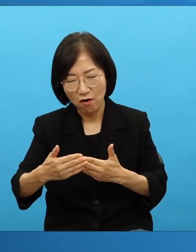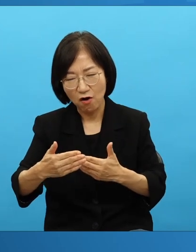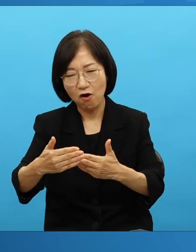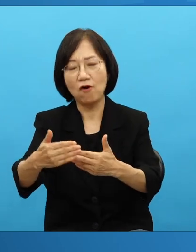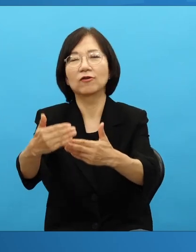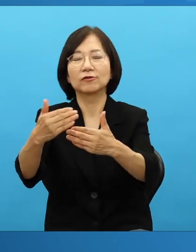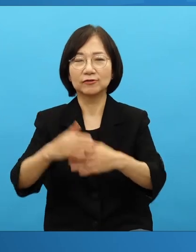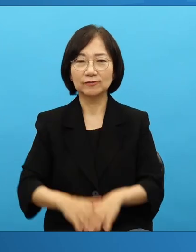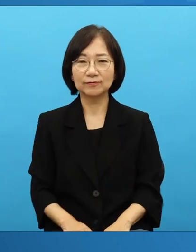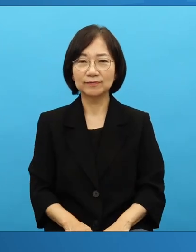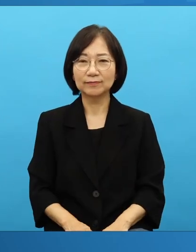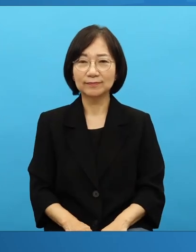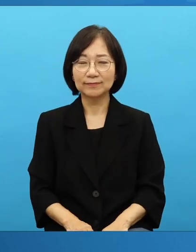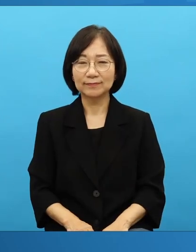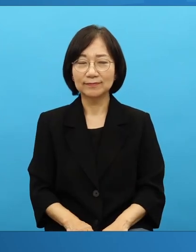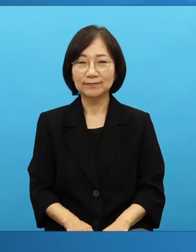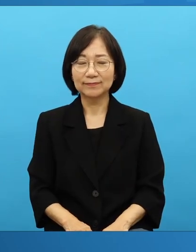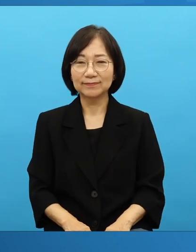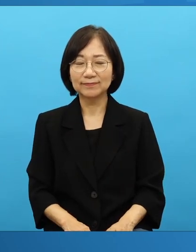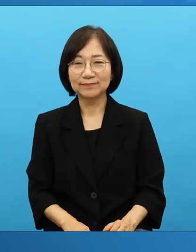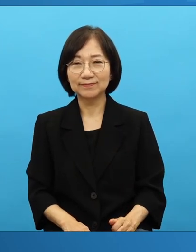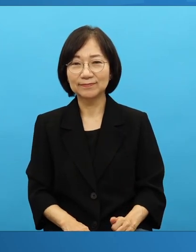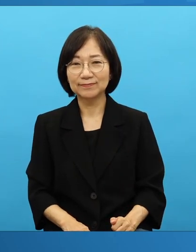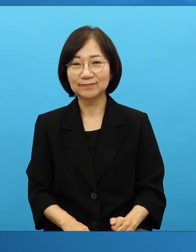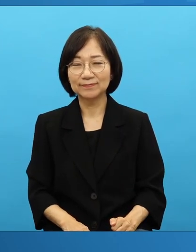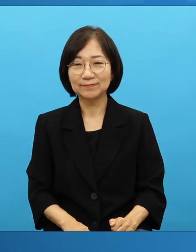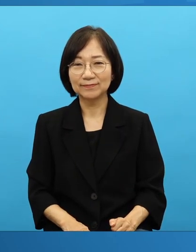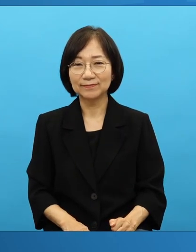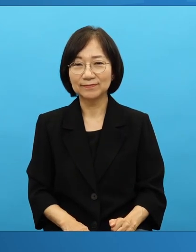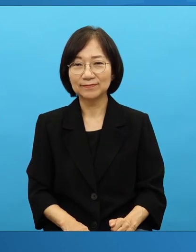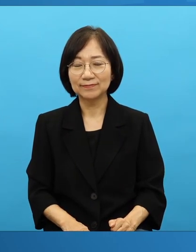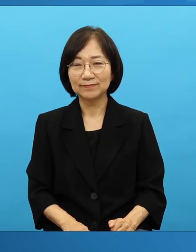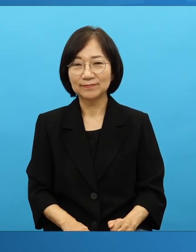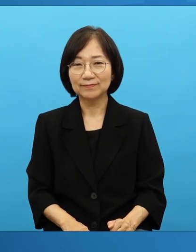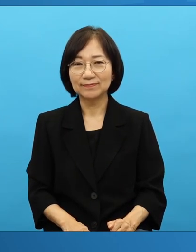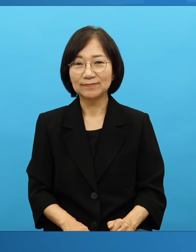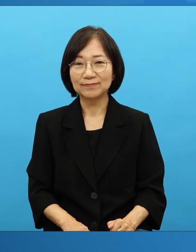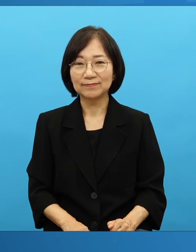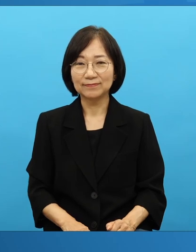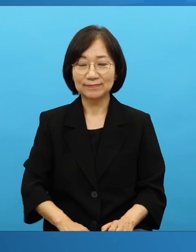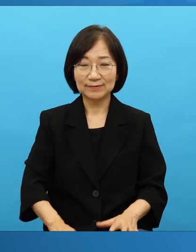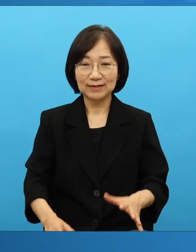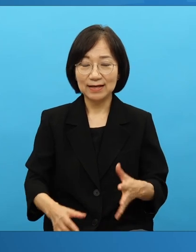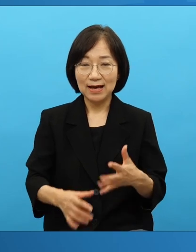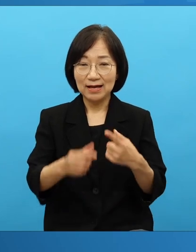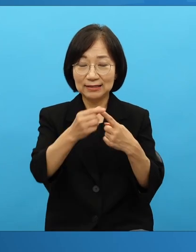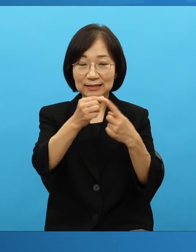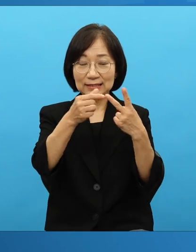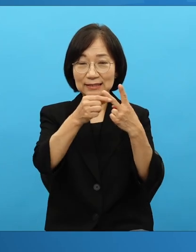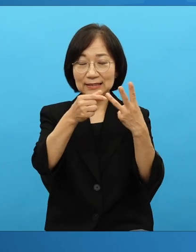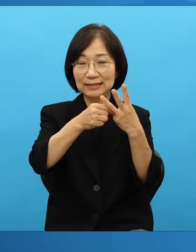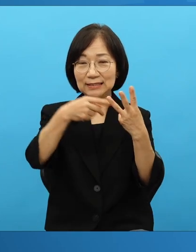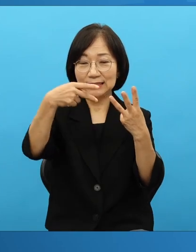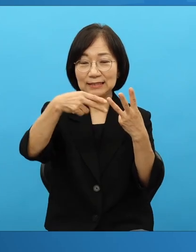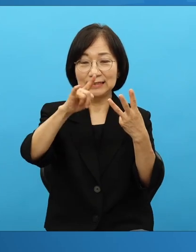이거는 나를 넘어서는 삼집중이지만은 삼세팅은 뭡니까? 현장을 넘어서는 거예요.